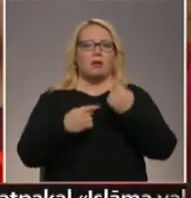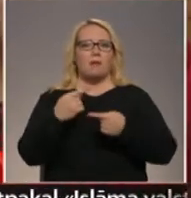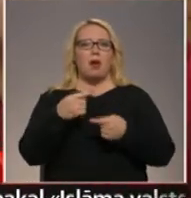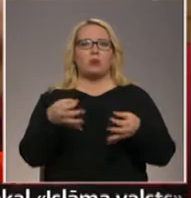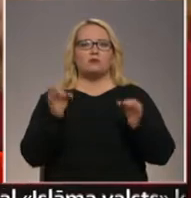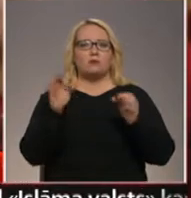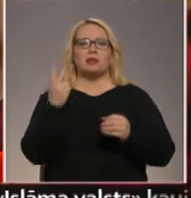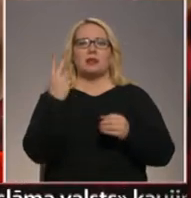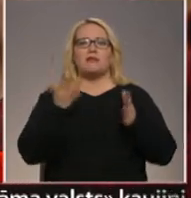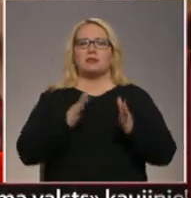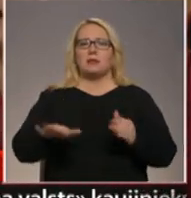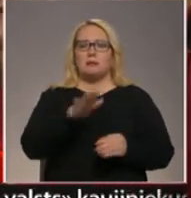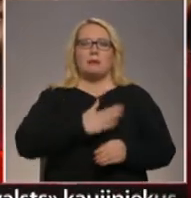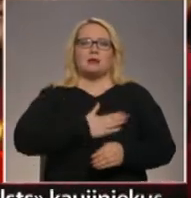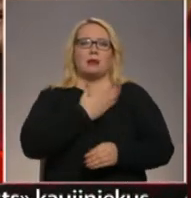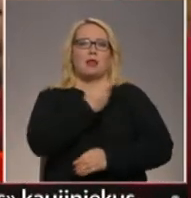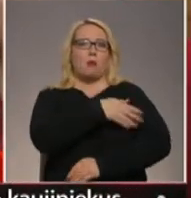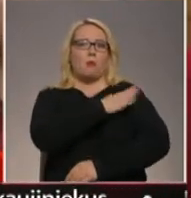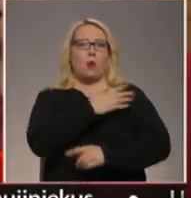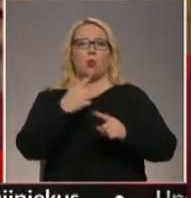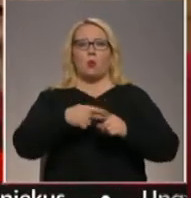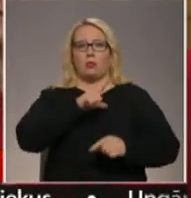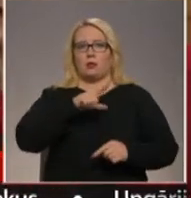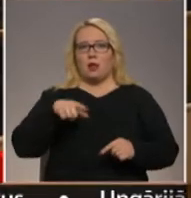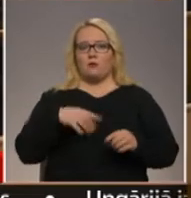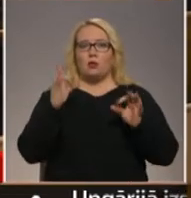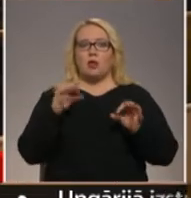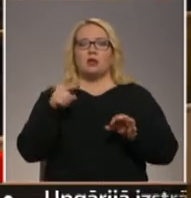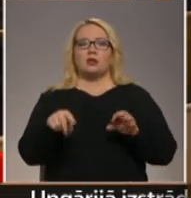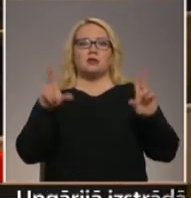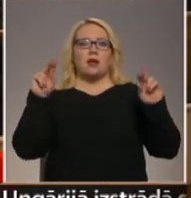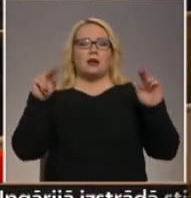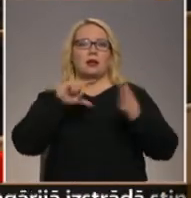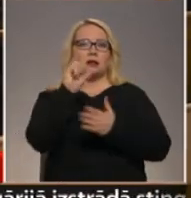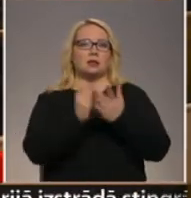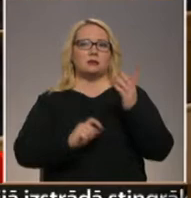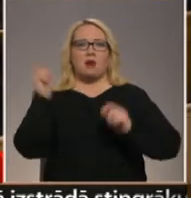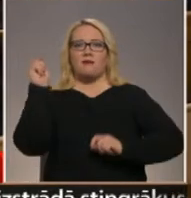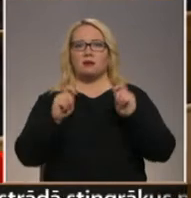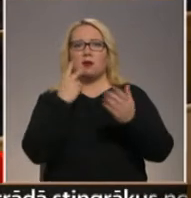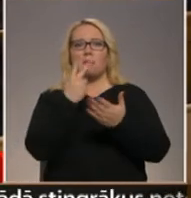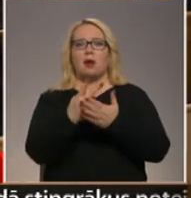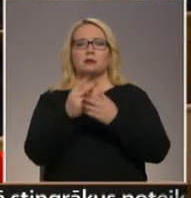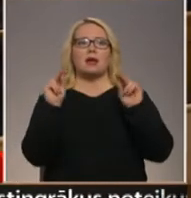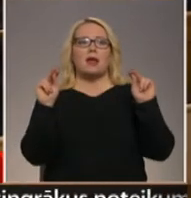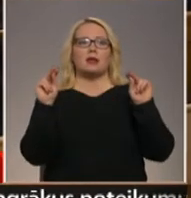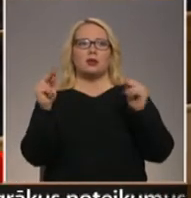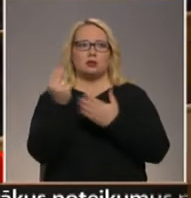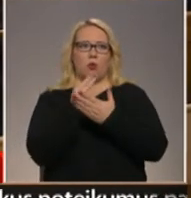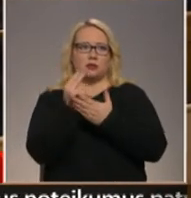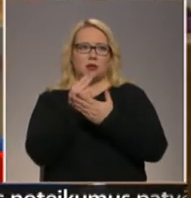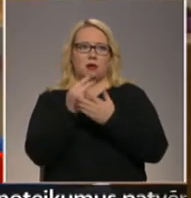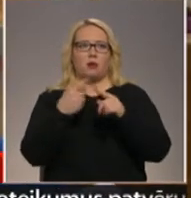ir divas dzimtenes un mēs mīlam Poliju un Latviju. Un tieši šīs garīgās dziesmas festivāls parāda reliģijas nozīmi. To, ka mēs